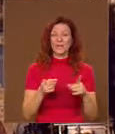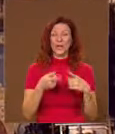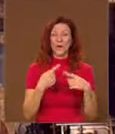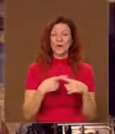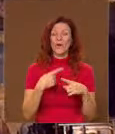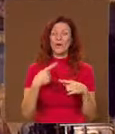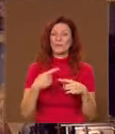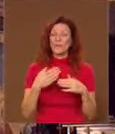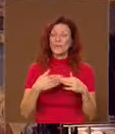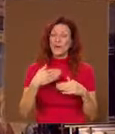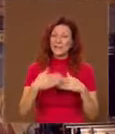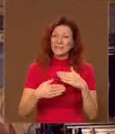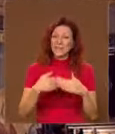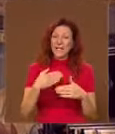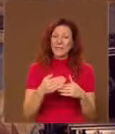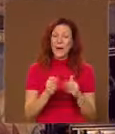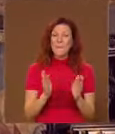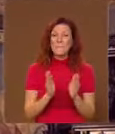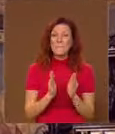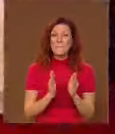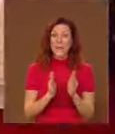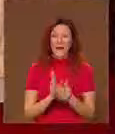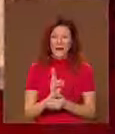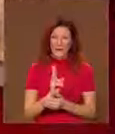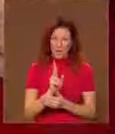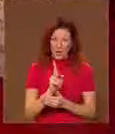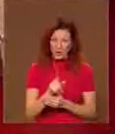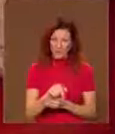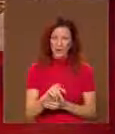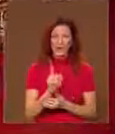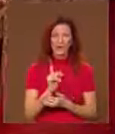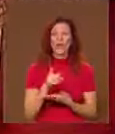Сега следва малкия вход, който